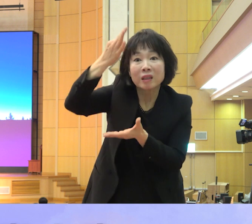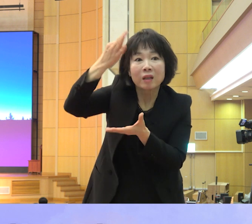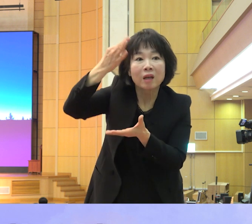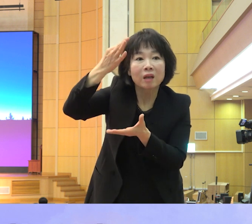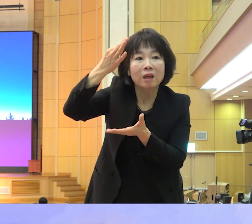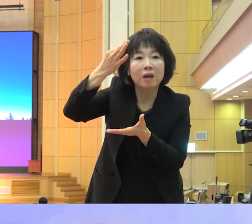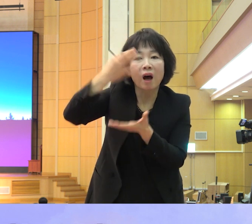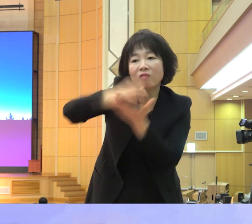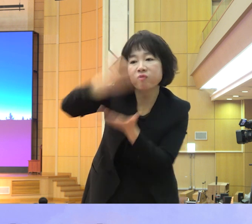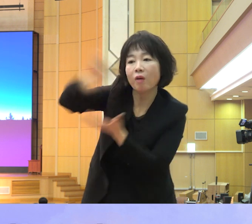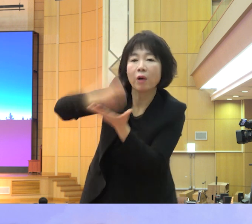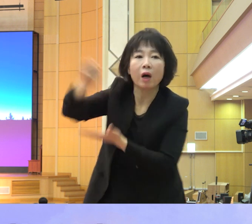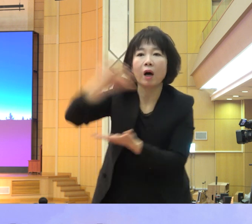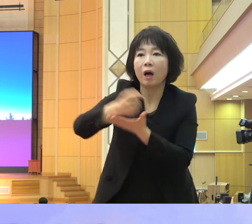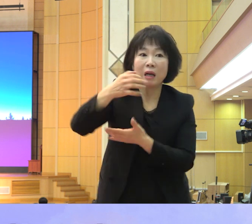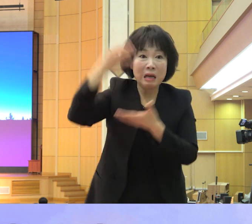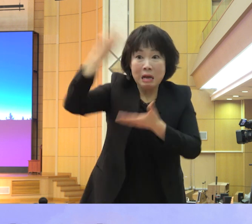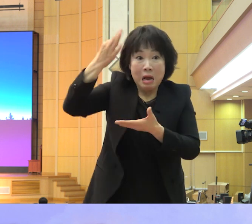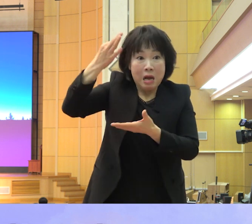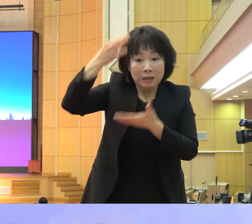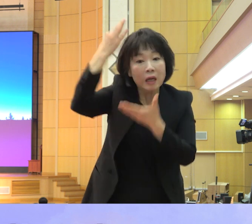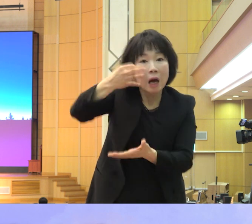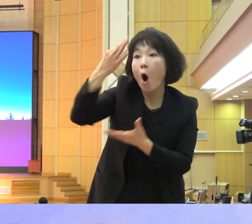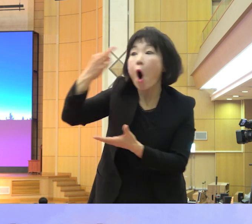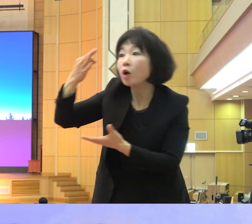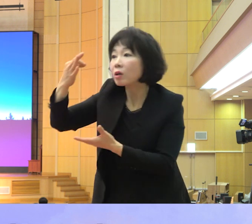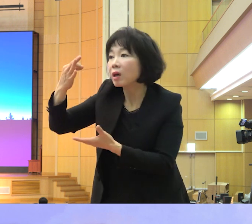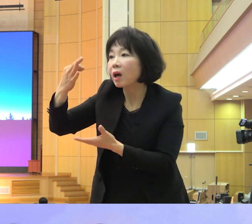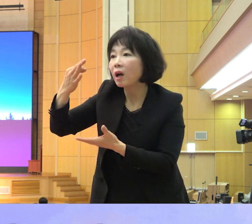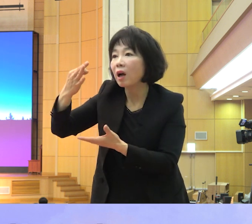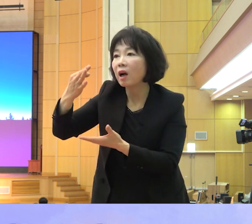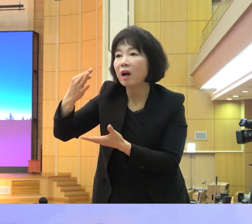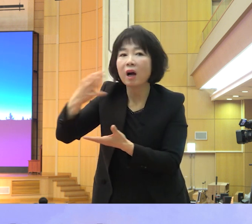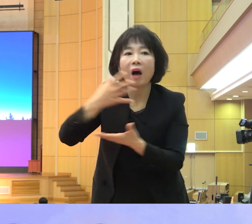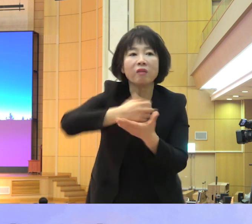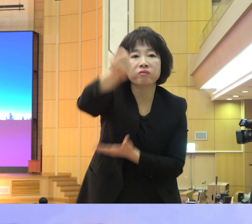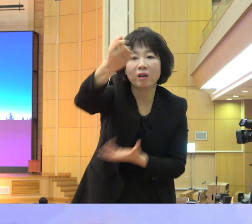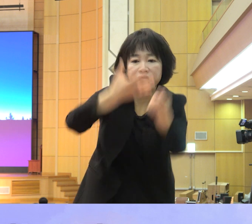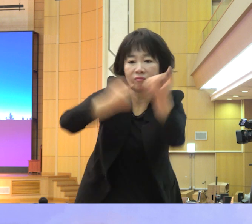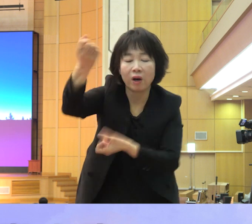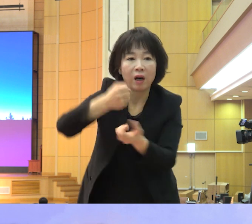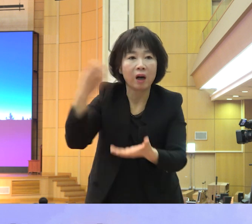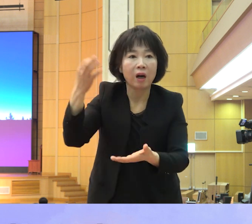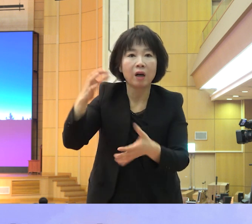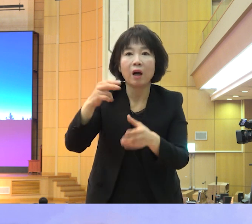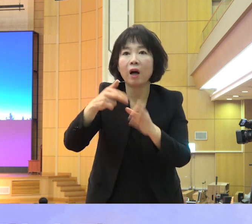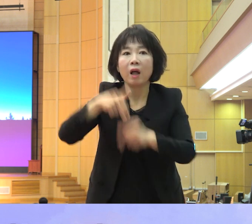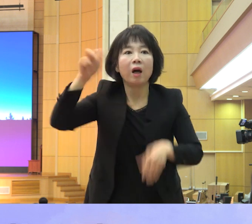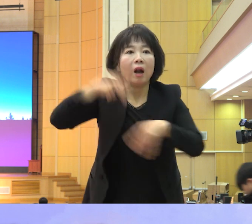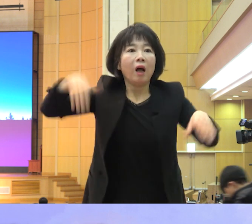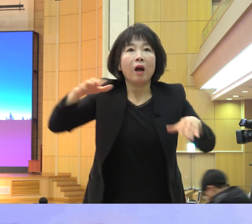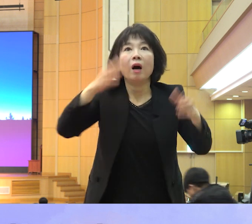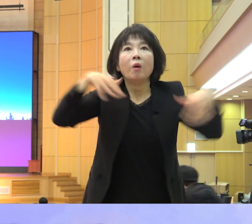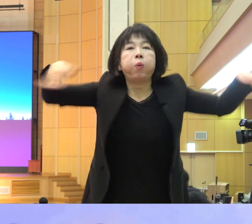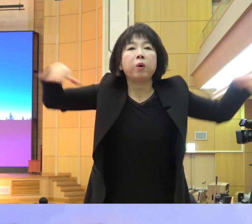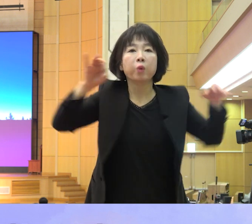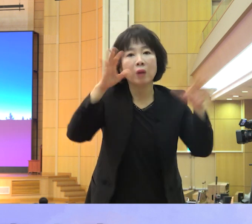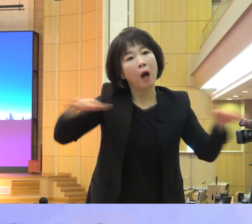물질적으로 모든 그 많은 재산, 재물이 다 날아가 버리고 말았습니다.